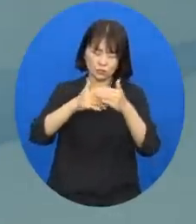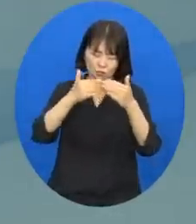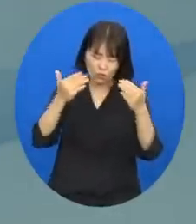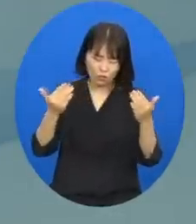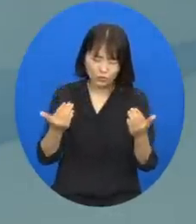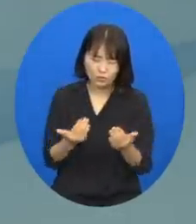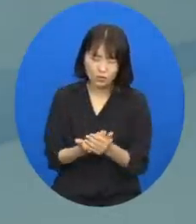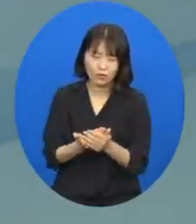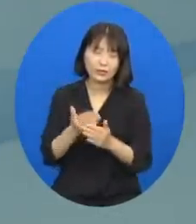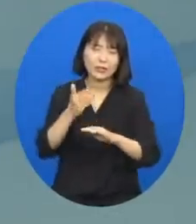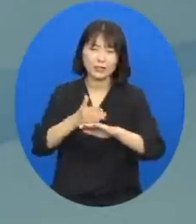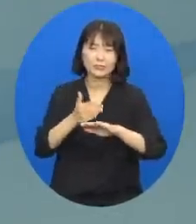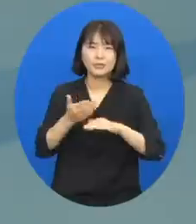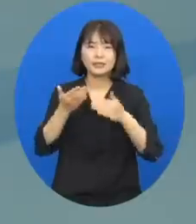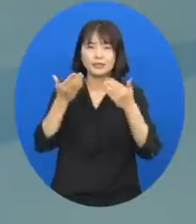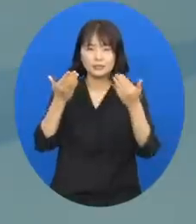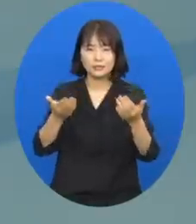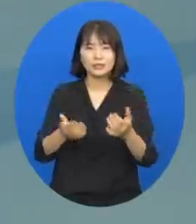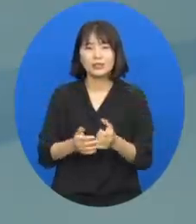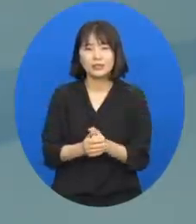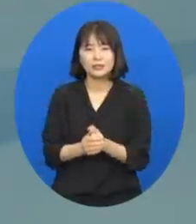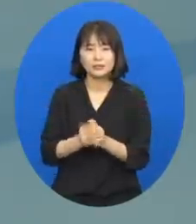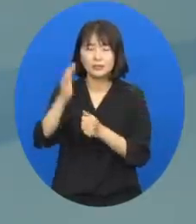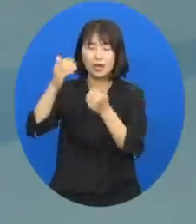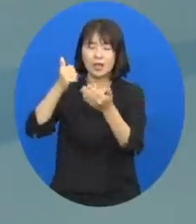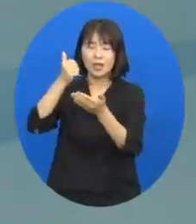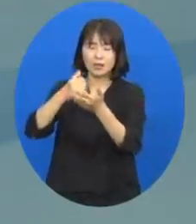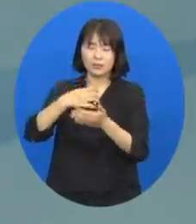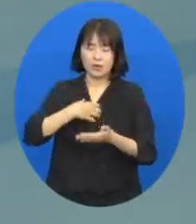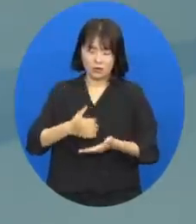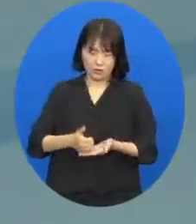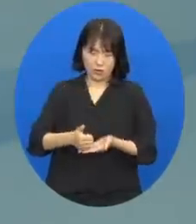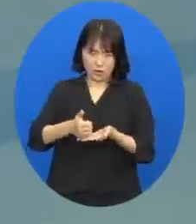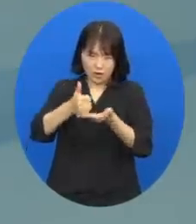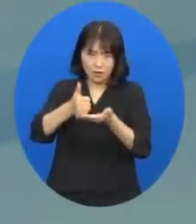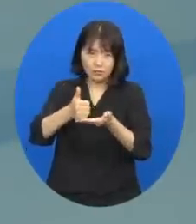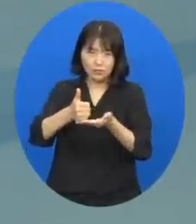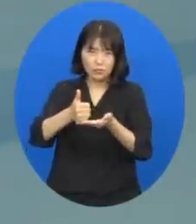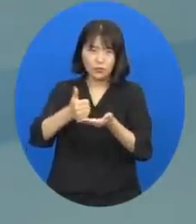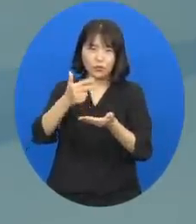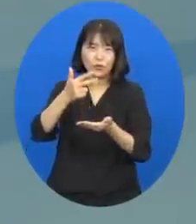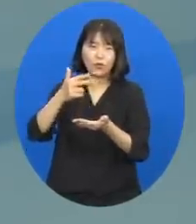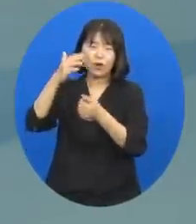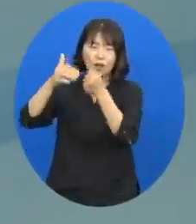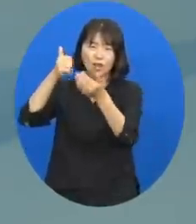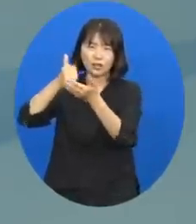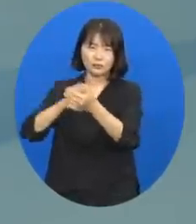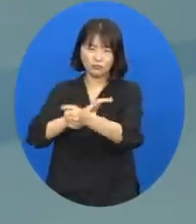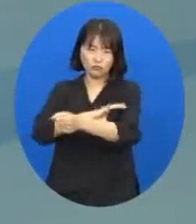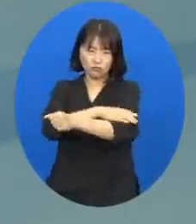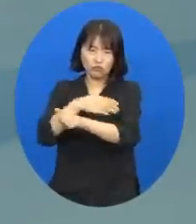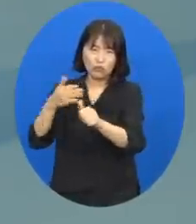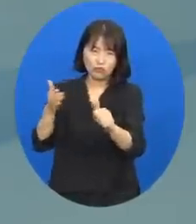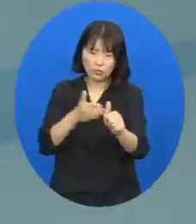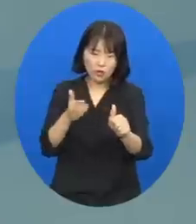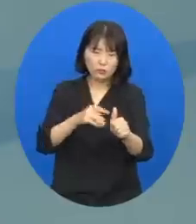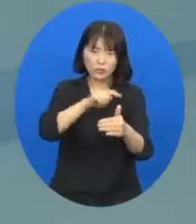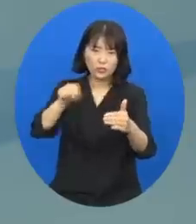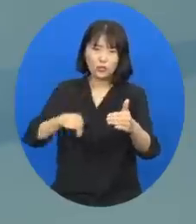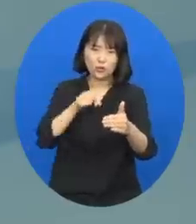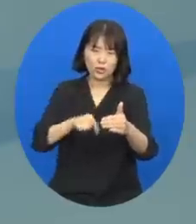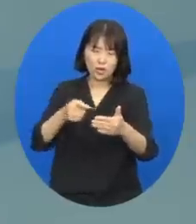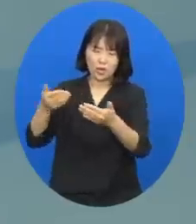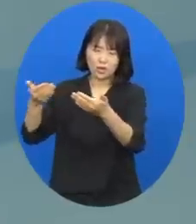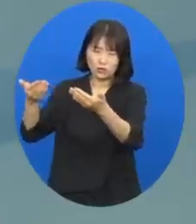감사합니다 하나님을 경외함으로 하나님의 주권적인 선미 가운데 우리에게 주신 것을 귀히